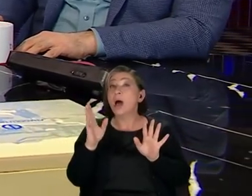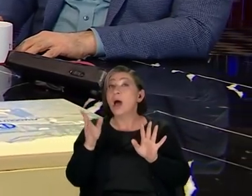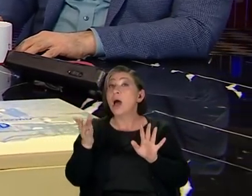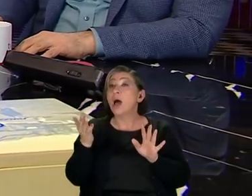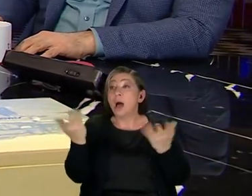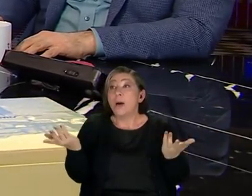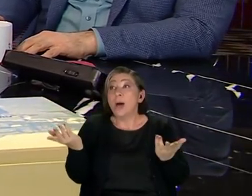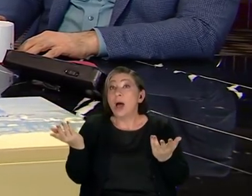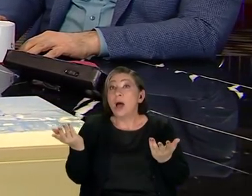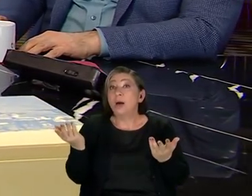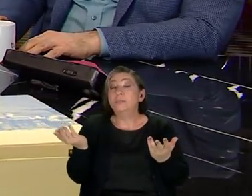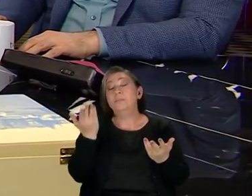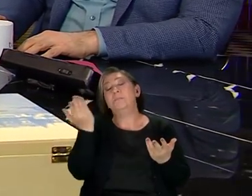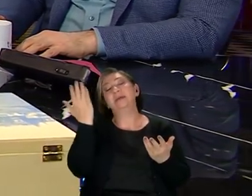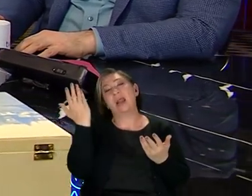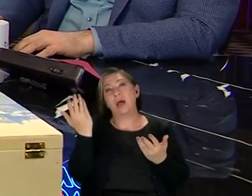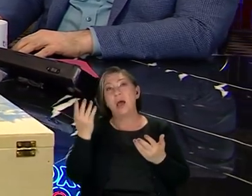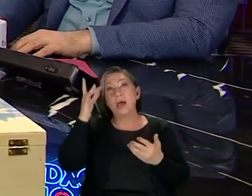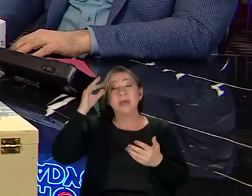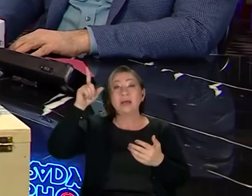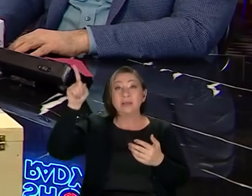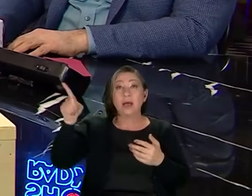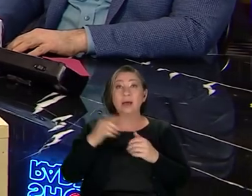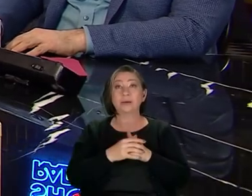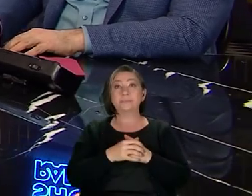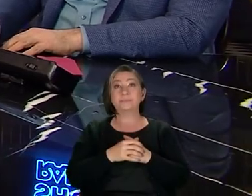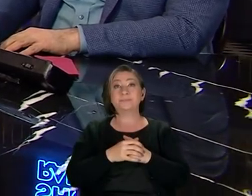şey yok ama ya da mesela Amerika'da